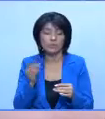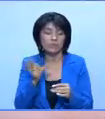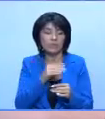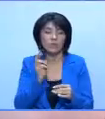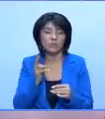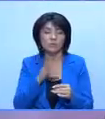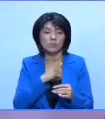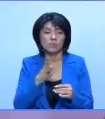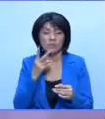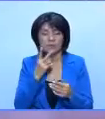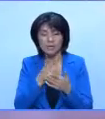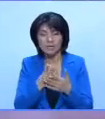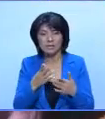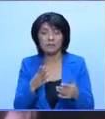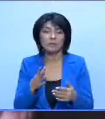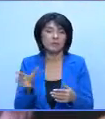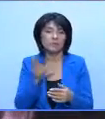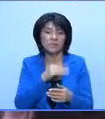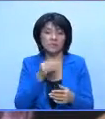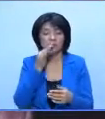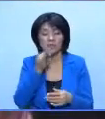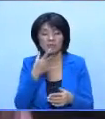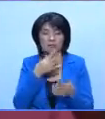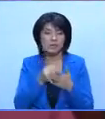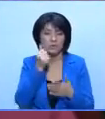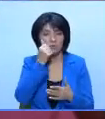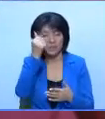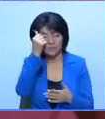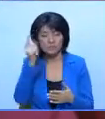Көңіл сергітер кеш ән биге ұласты. Айыл Мұрахмыжанова, Досымбек Тоқай, Ертіс ақпарат.